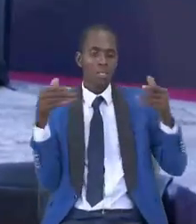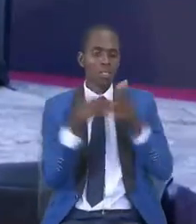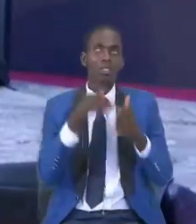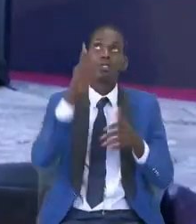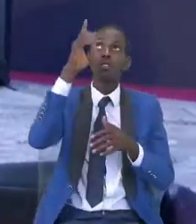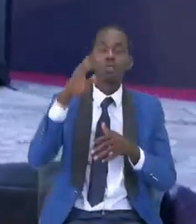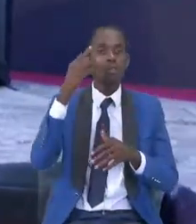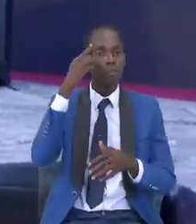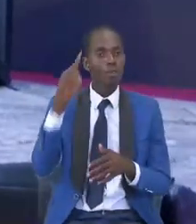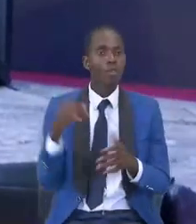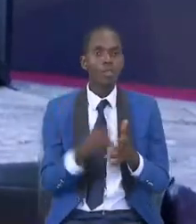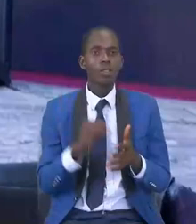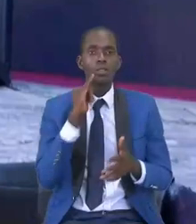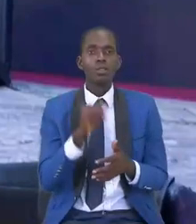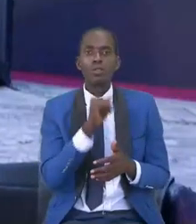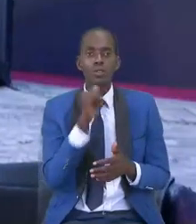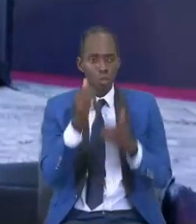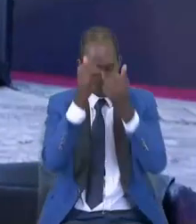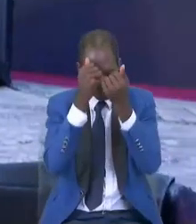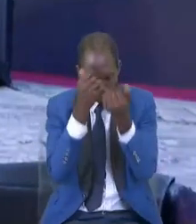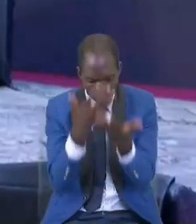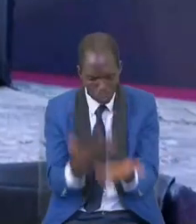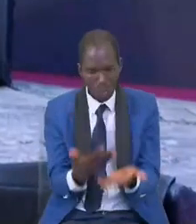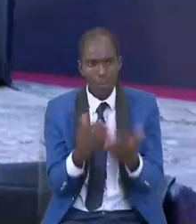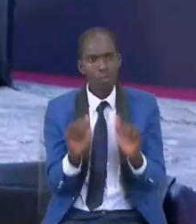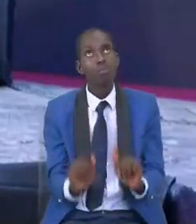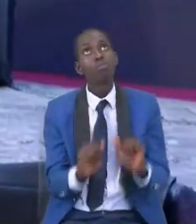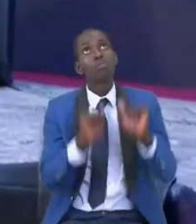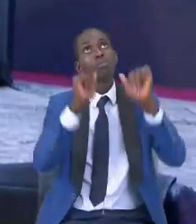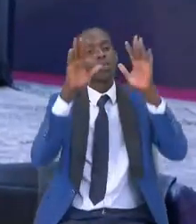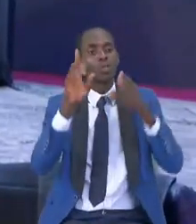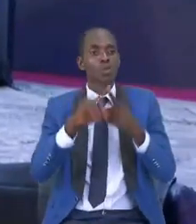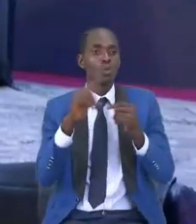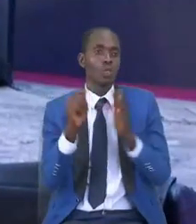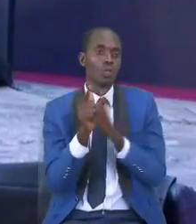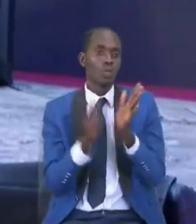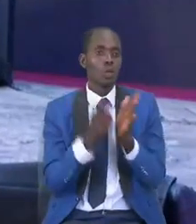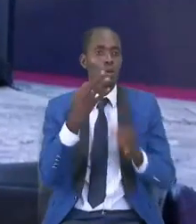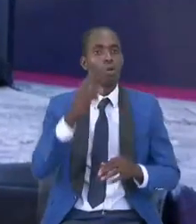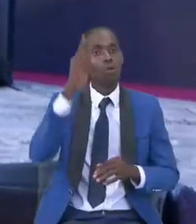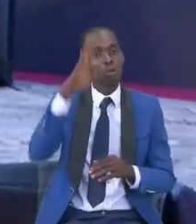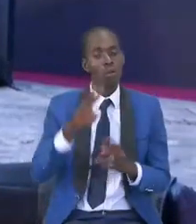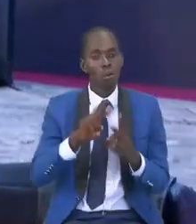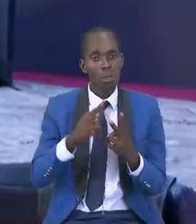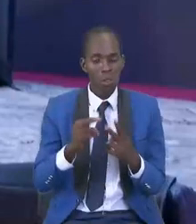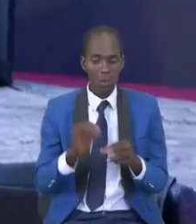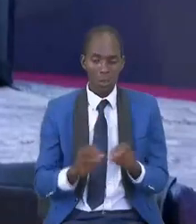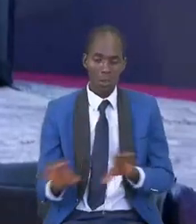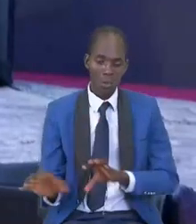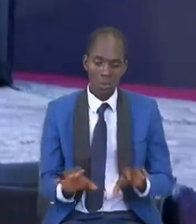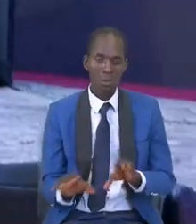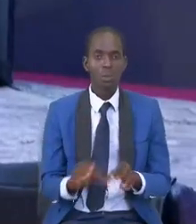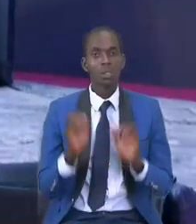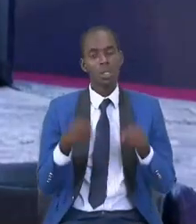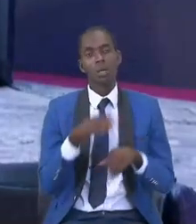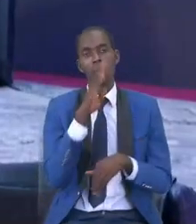contre Dieu. Parce qu'elle ne se soumet pas à la loi de Dieu. Elle ne se soumet pas à la loi de Dieu. Et qu'elle ne le peut même